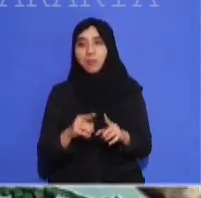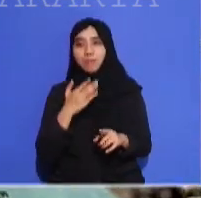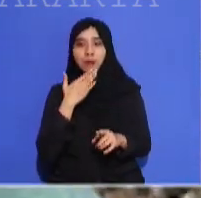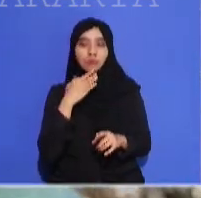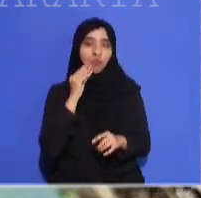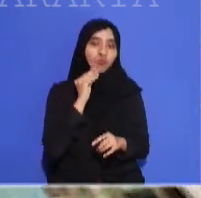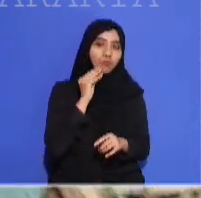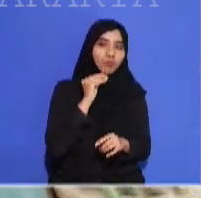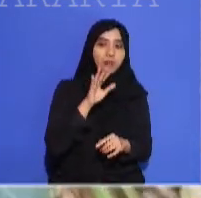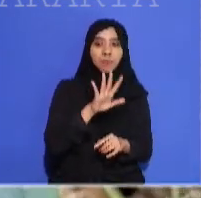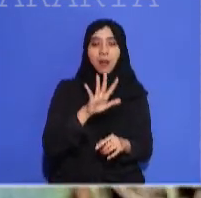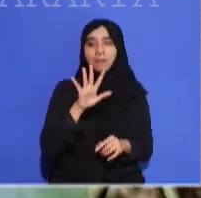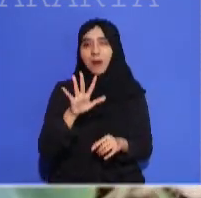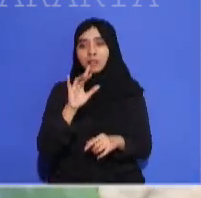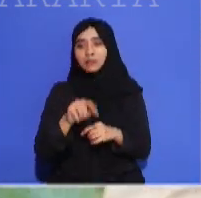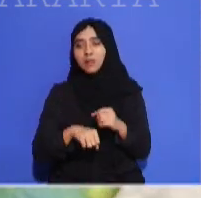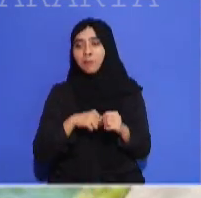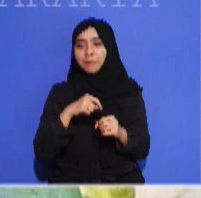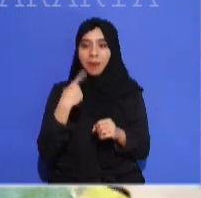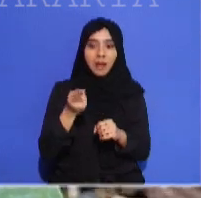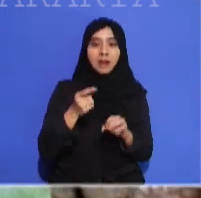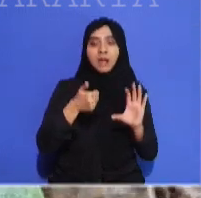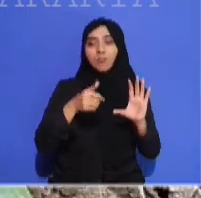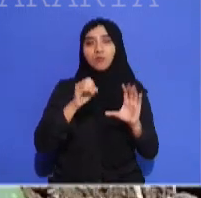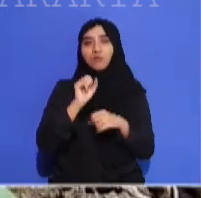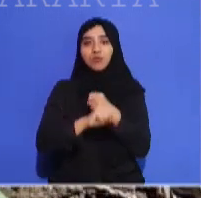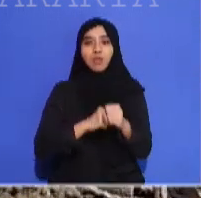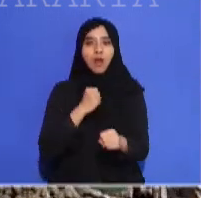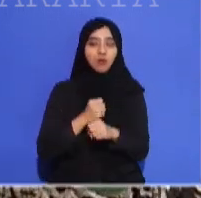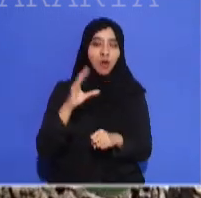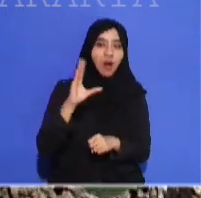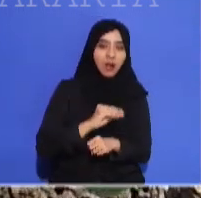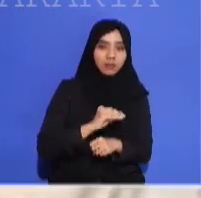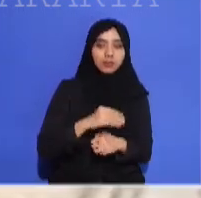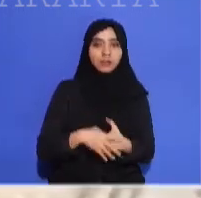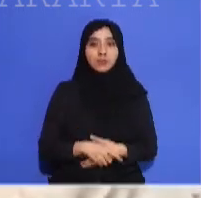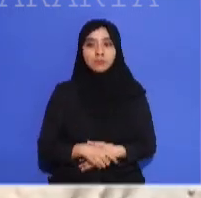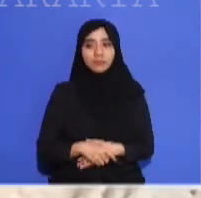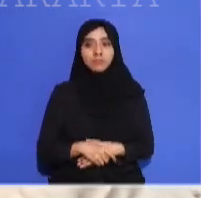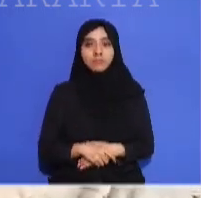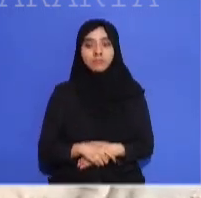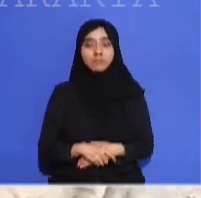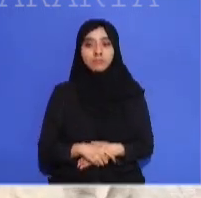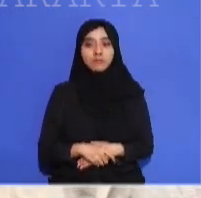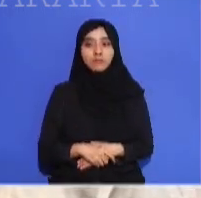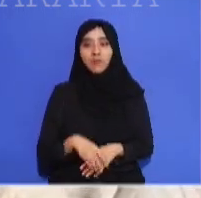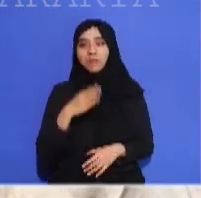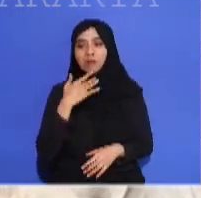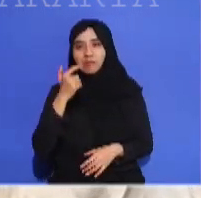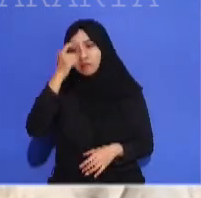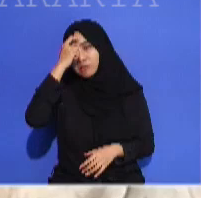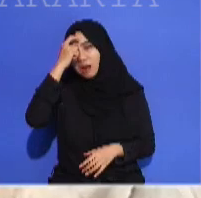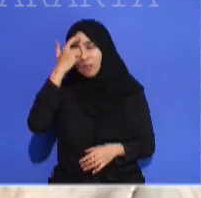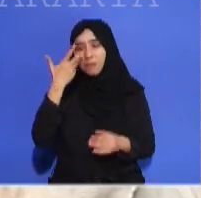gangsal dumugi 50 dinten wiwit mangsa tanem. Satunggaling omo ingkang rebasa taneman menika inggih kadosta kepe ingkang jalari